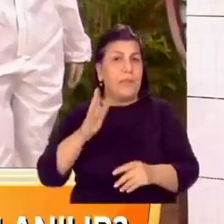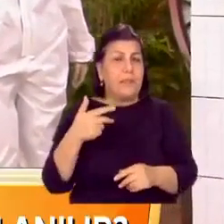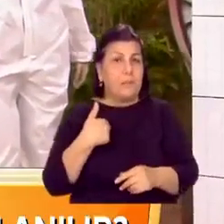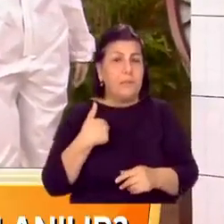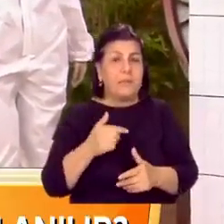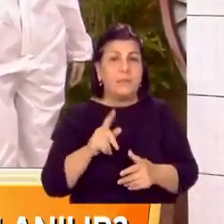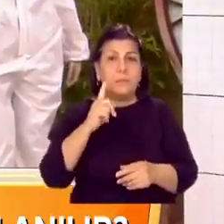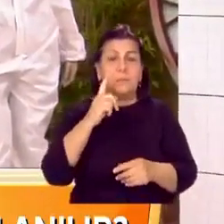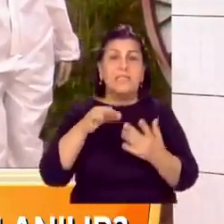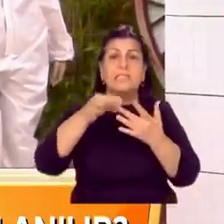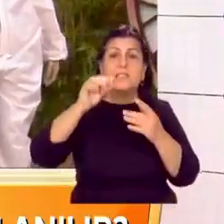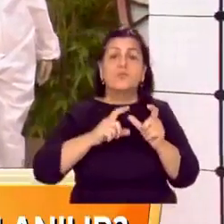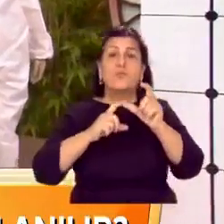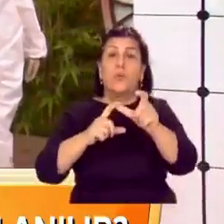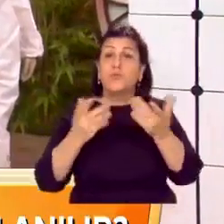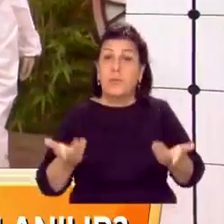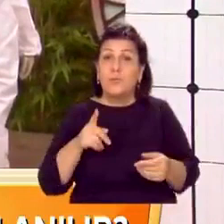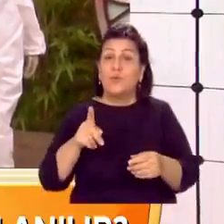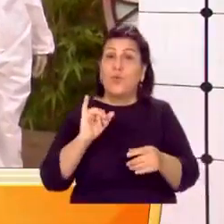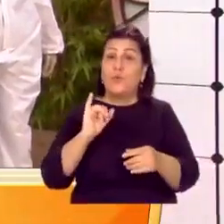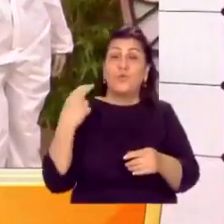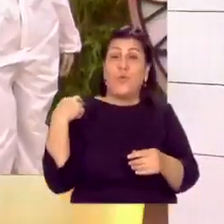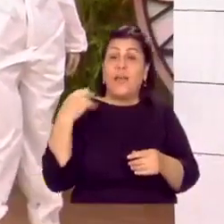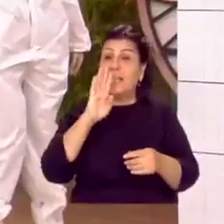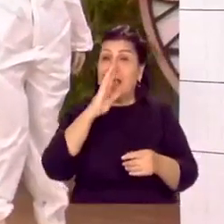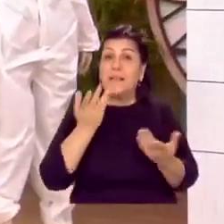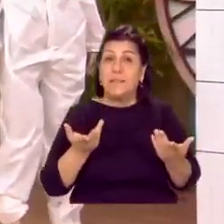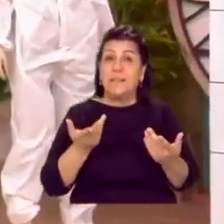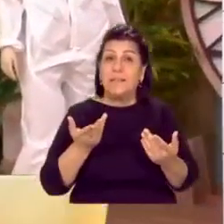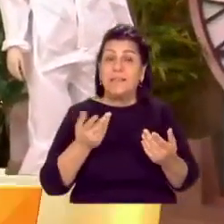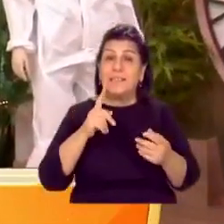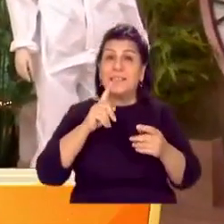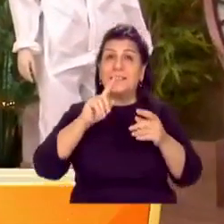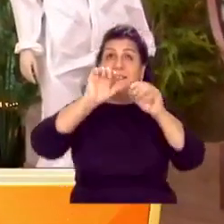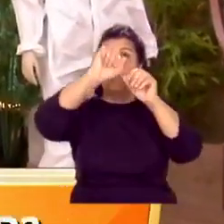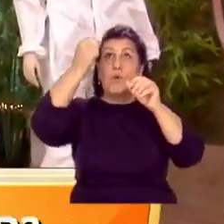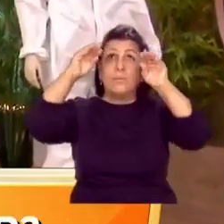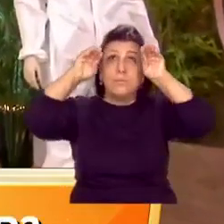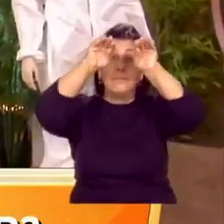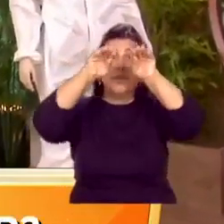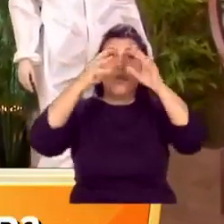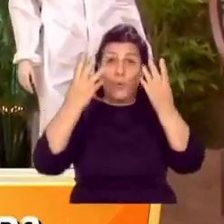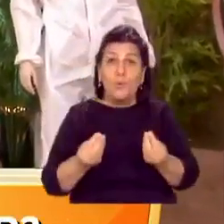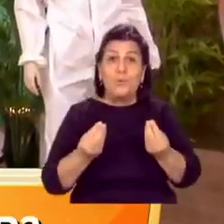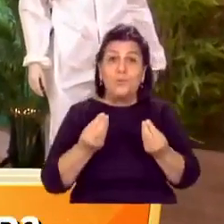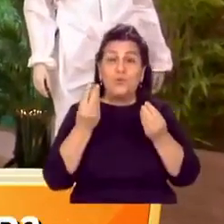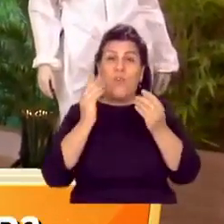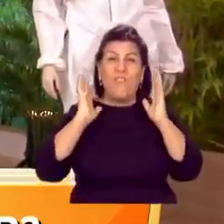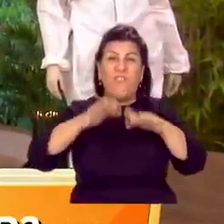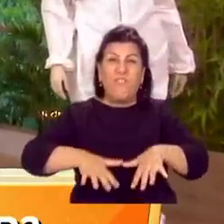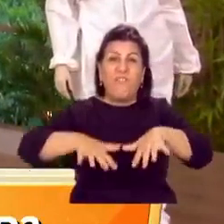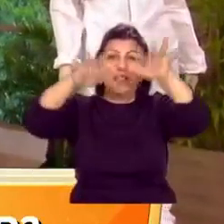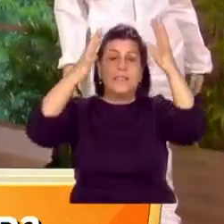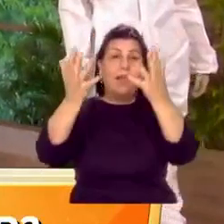gerekirse birisi sormuş diyor ki ya diyor bu diyor tuvalet fiyatları acaba diyor derin dondurucuda ne kadar kalıyor insanlar o kadar fazla al ve